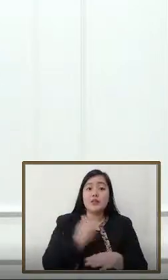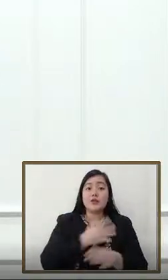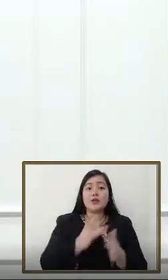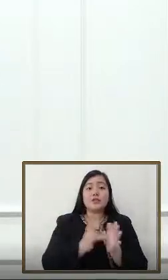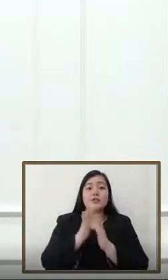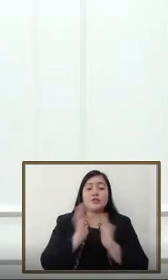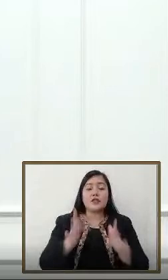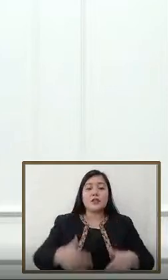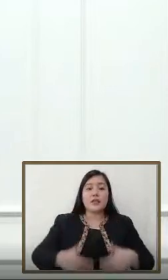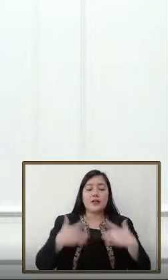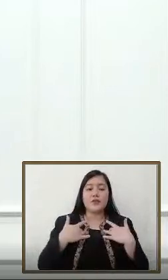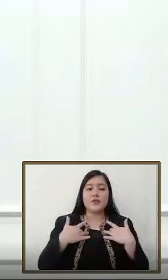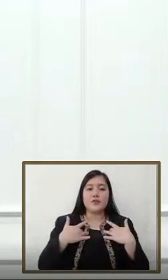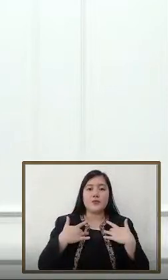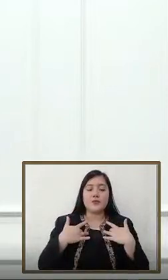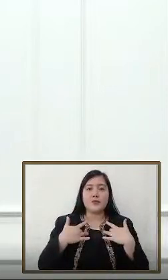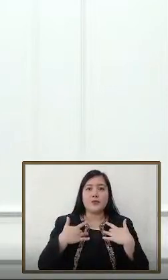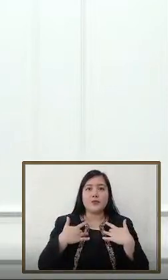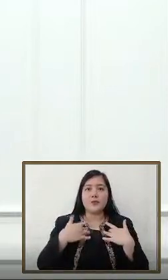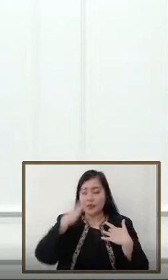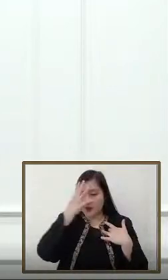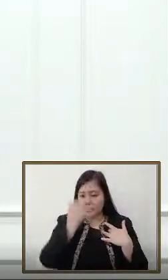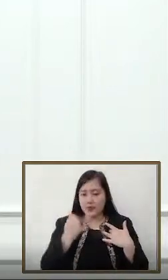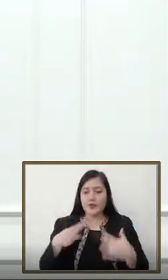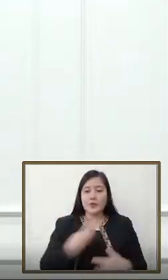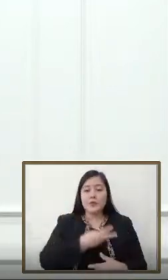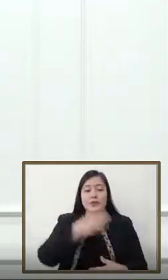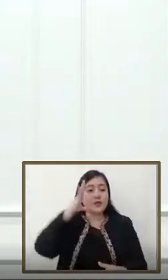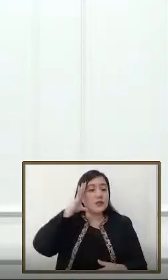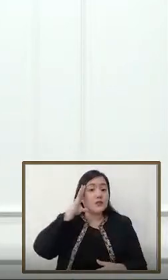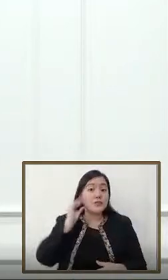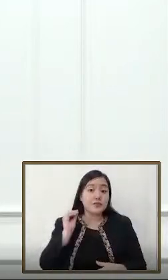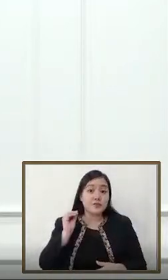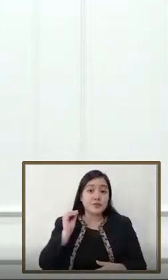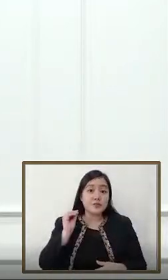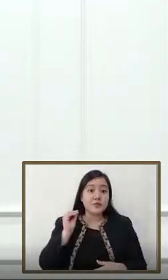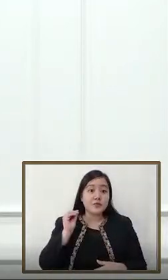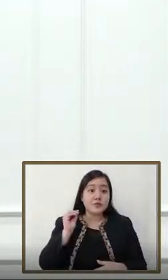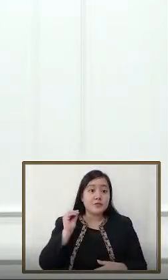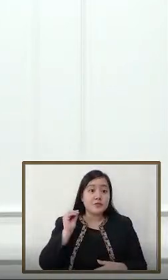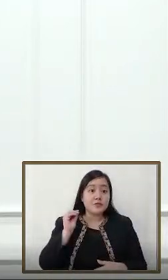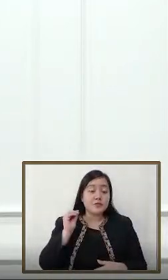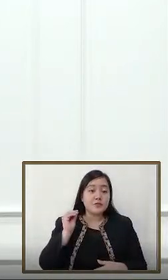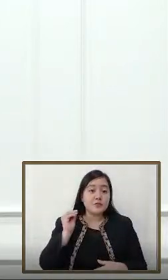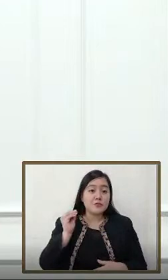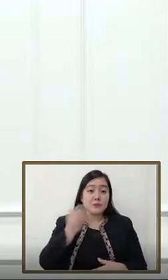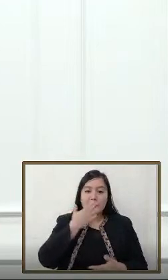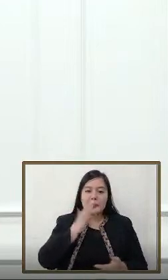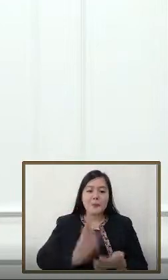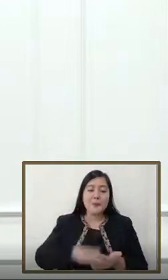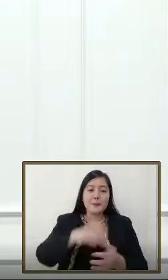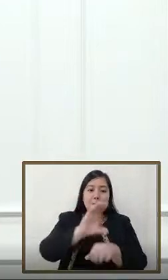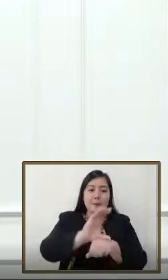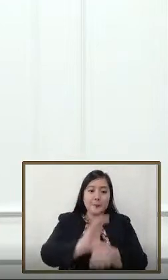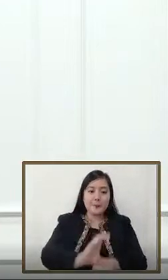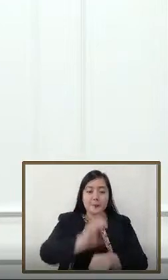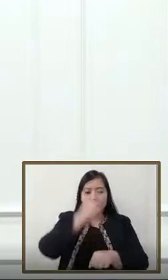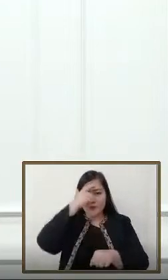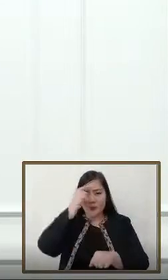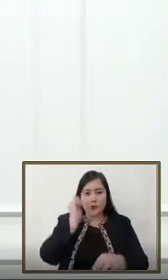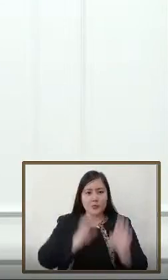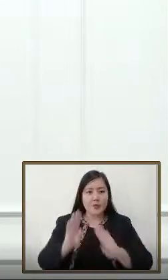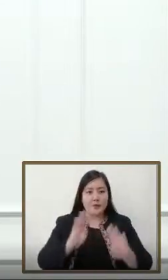tayo ay nakakaranas ng hindi maayos ang ating kalagayan because the problem